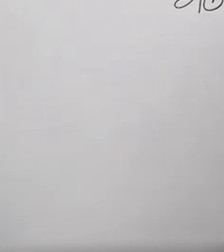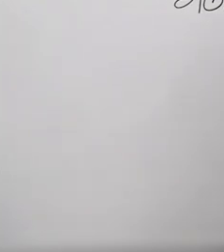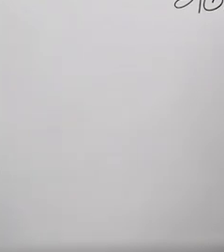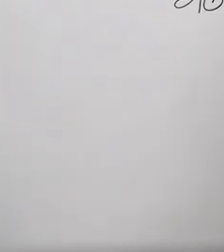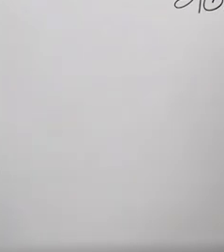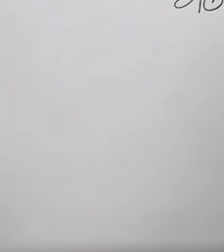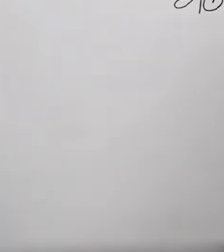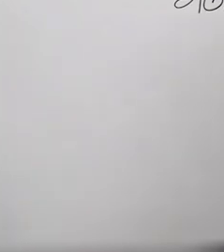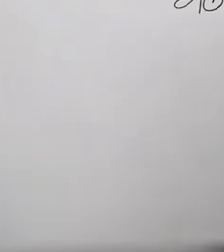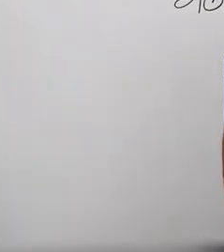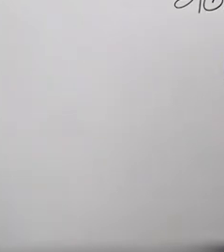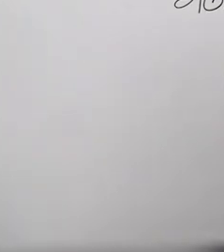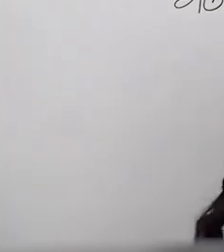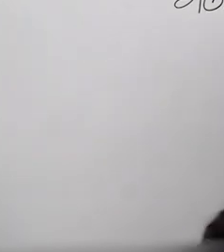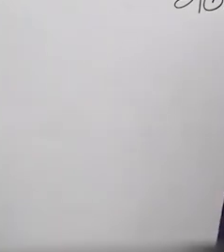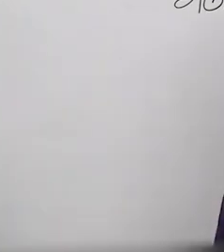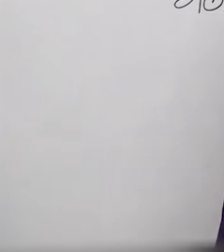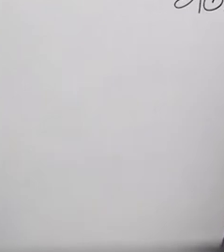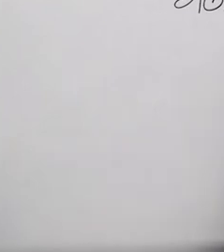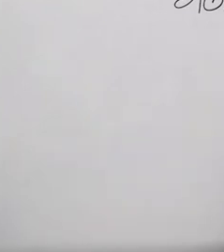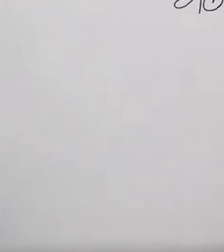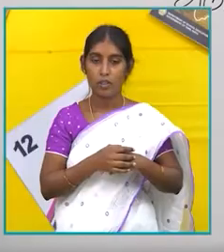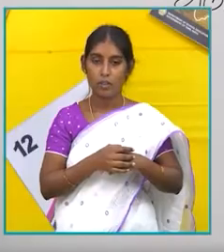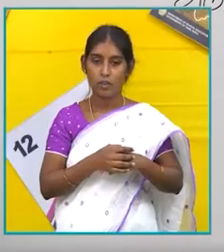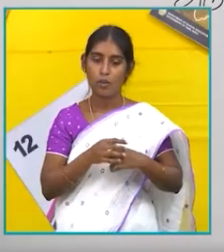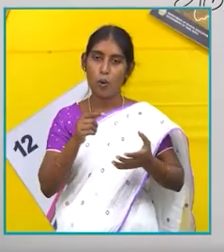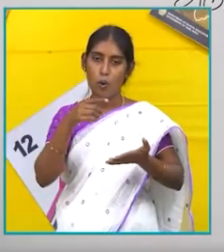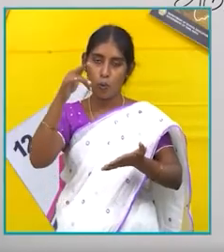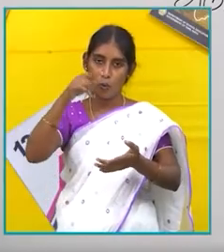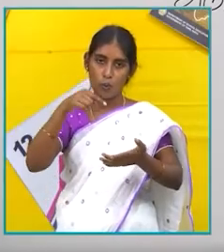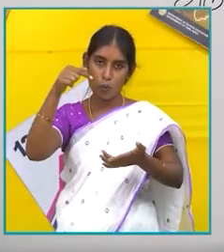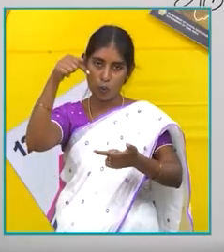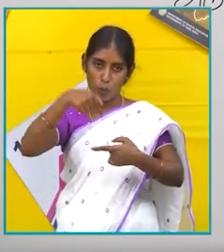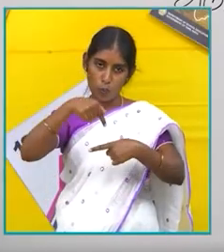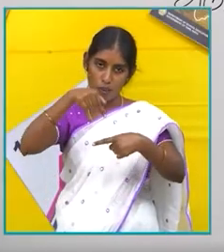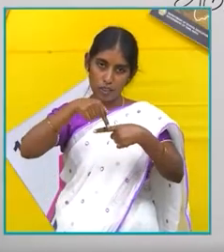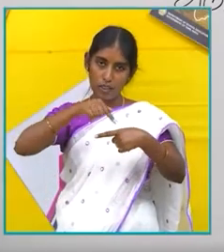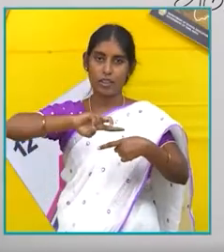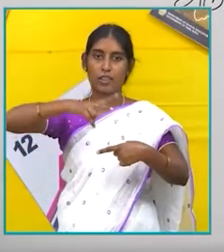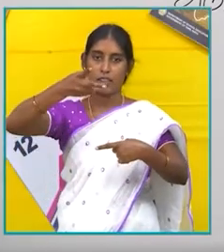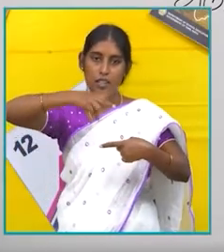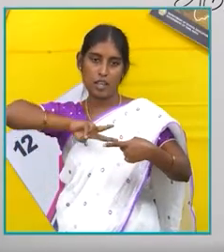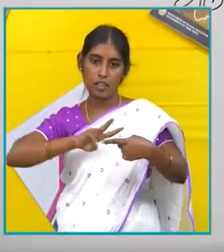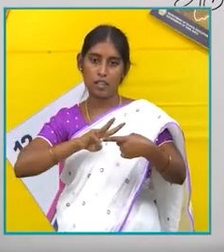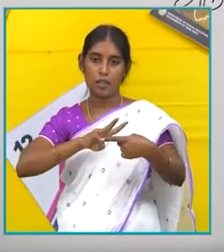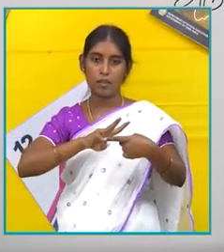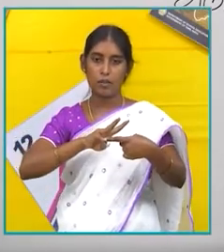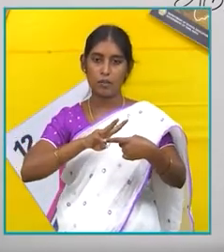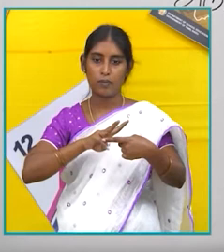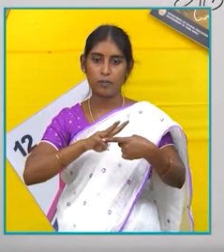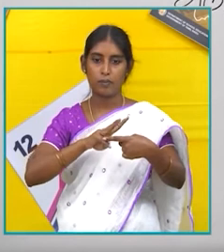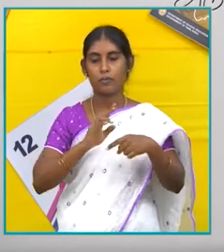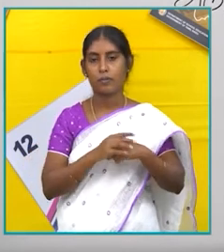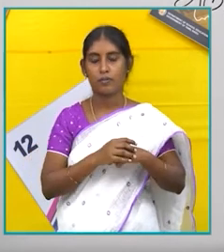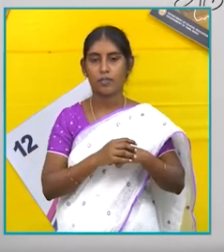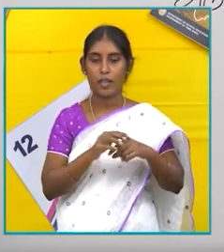சொல்வோம். அடுத்தது குத்தெதிர் கோணங்கள் அப்படின்னு என்னன்னா, இப்போ ஏங்கிற ஒரு கோடு இருக்கு, அந்த கோட்டை